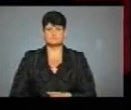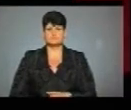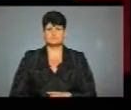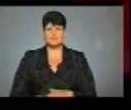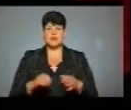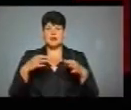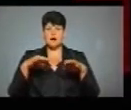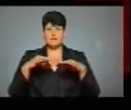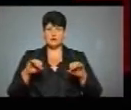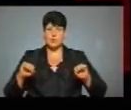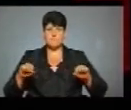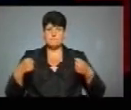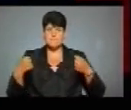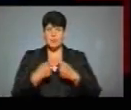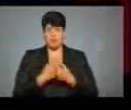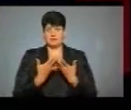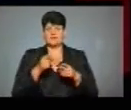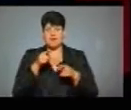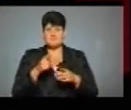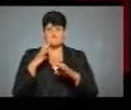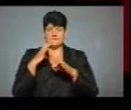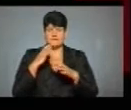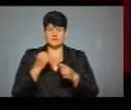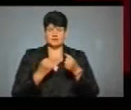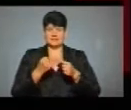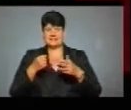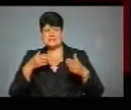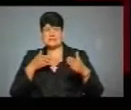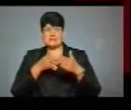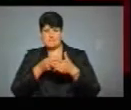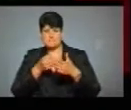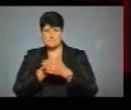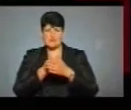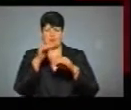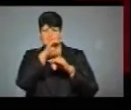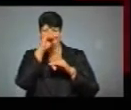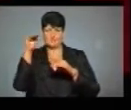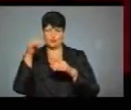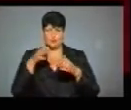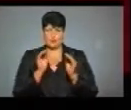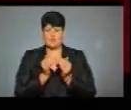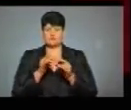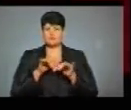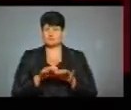Автопригода на Гаївському мосту в Тернополі. Там вантажівка збила висотний обмежувач руху. Травмованих немає.